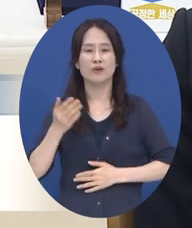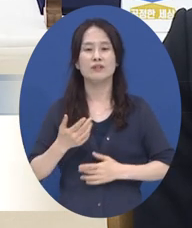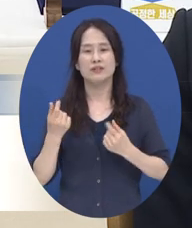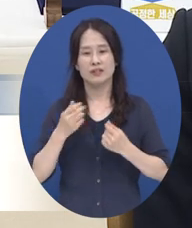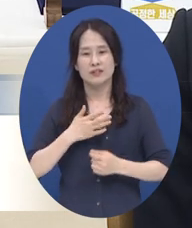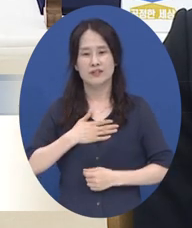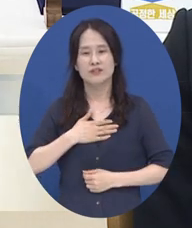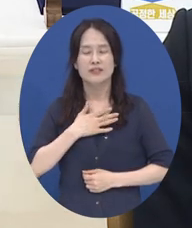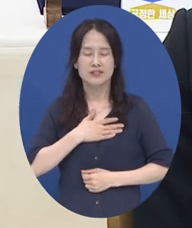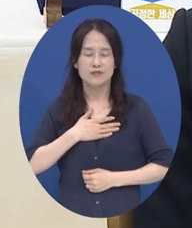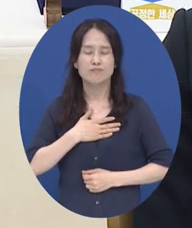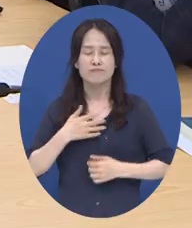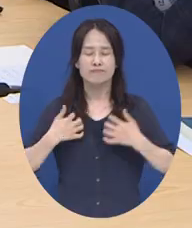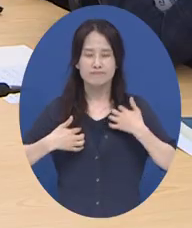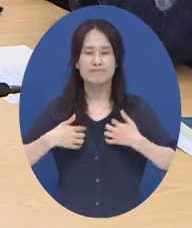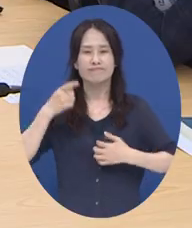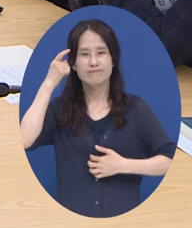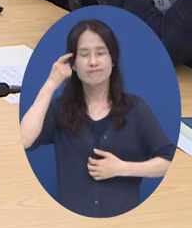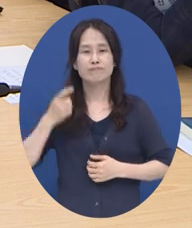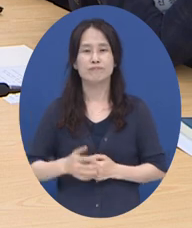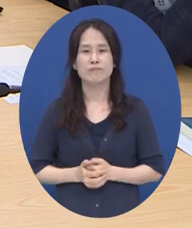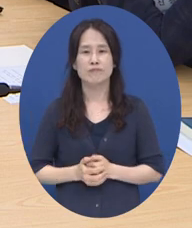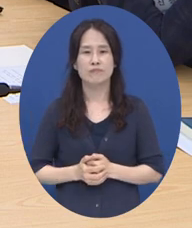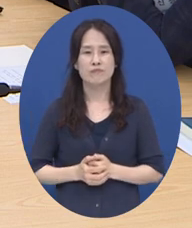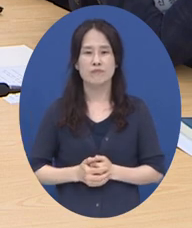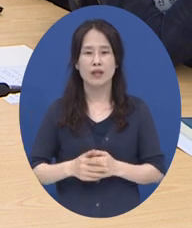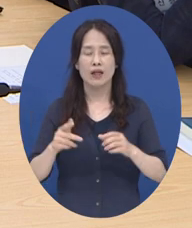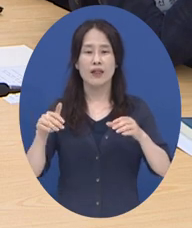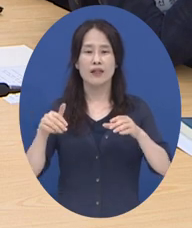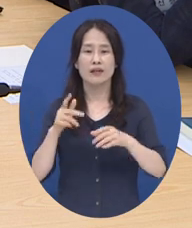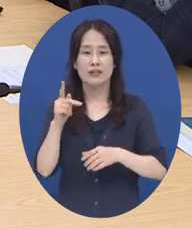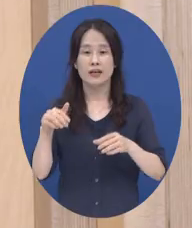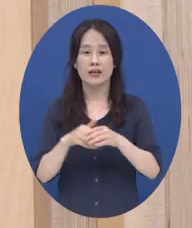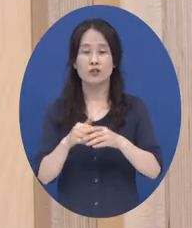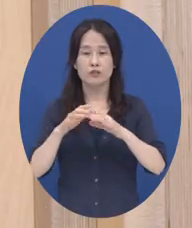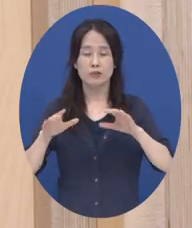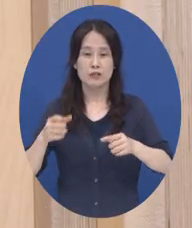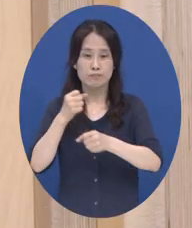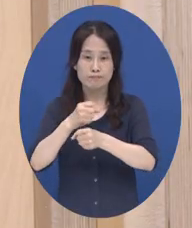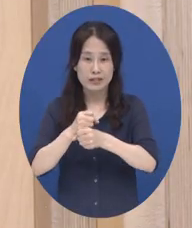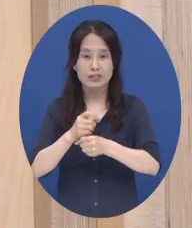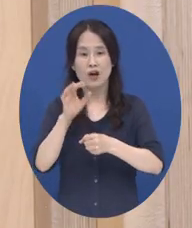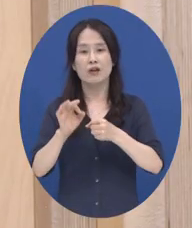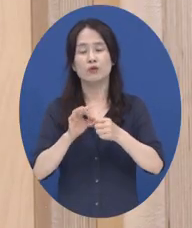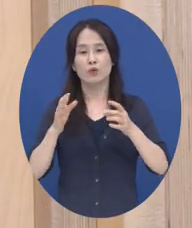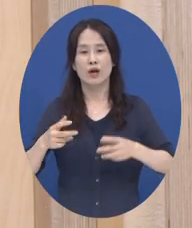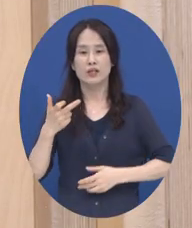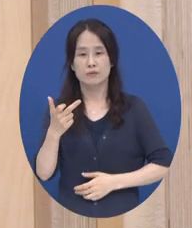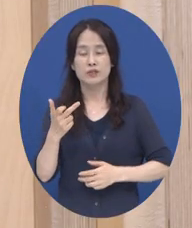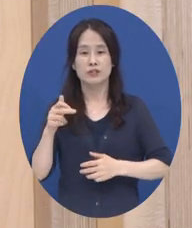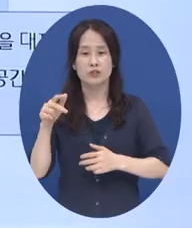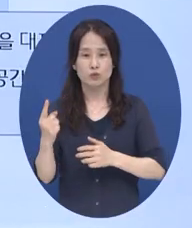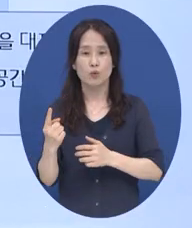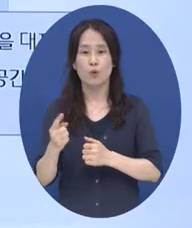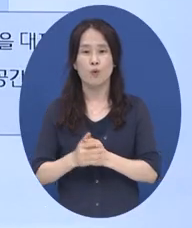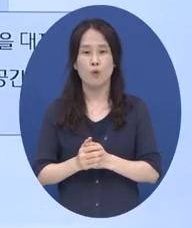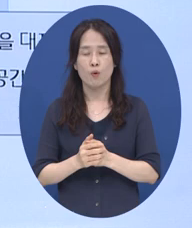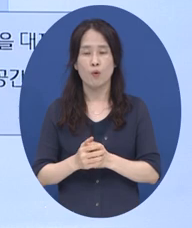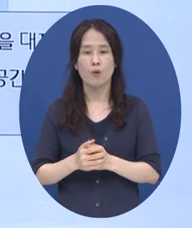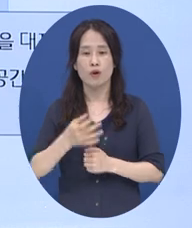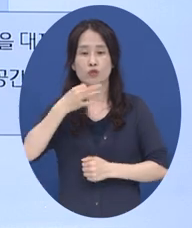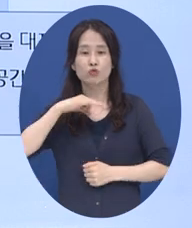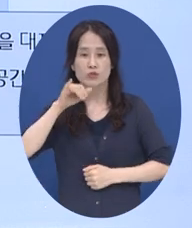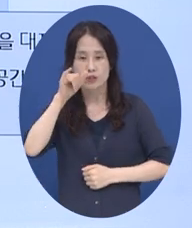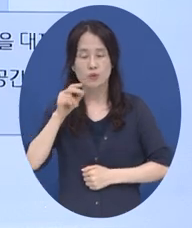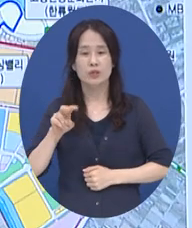저희도 크게 기쁘게 생각합니다. 경기도는 K컬처밸리가 조성되면 10년 동안 17조 원의 생산 유발 효과와